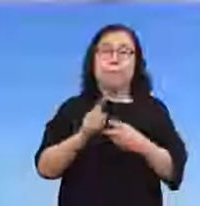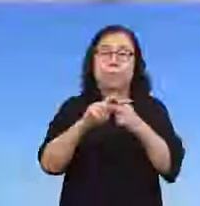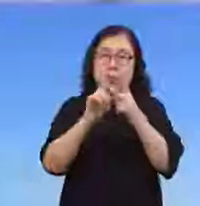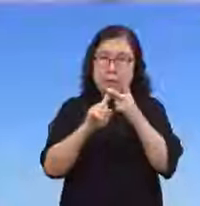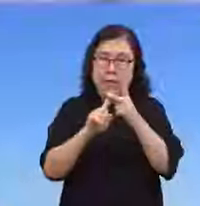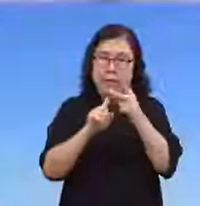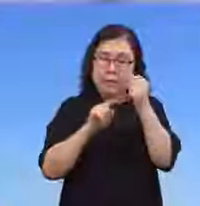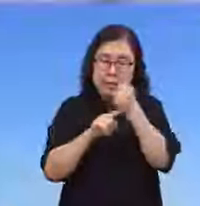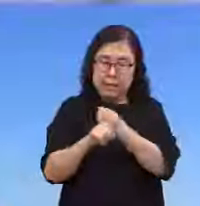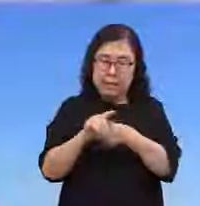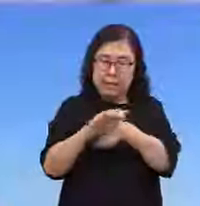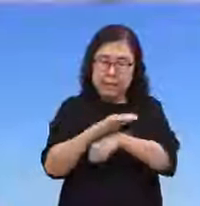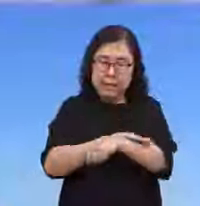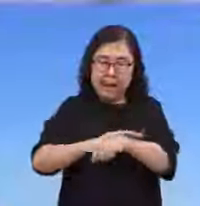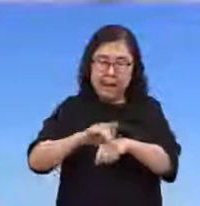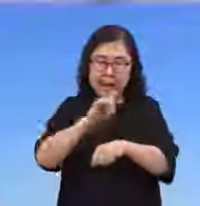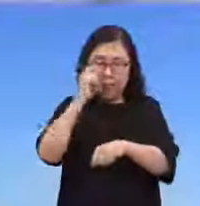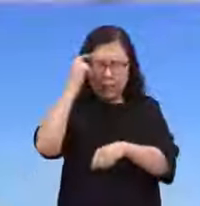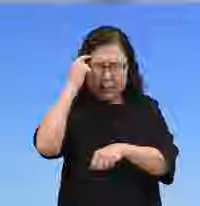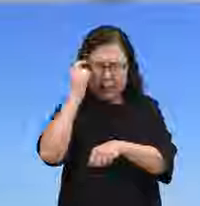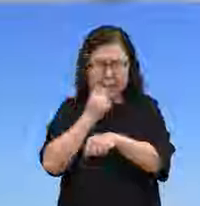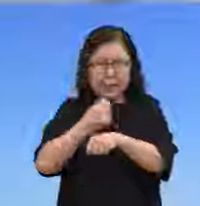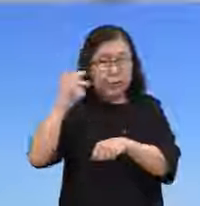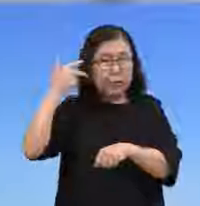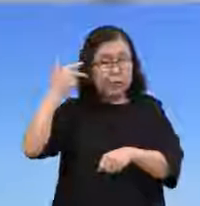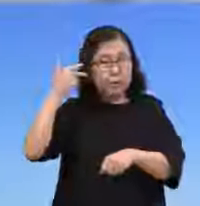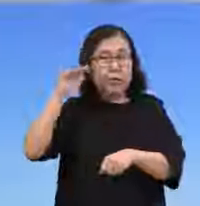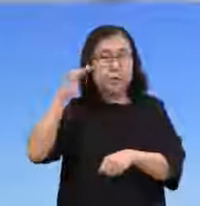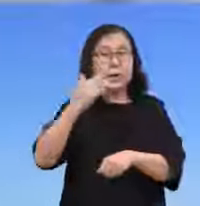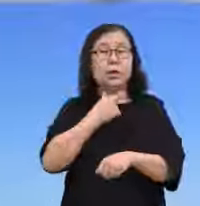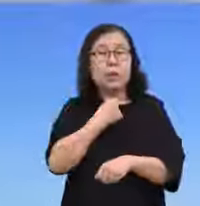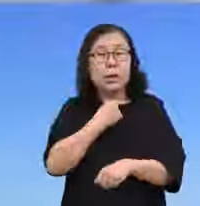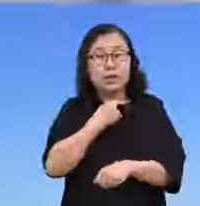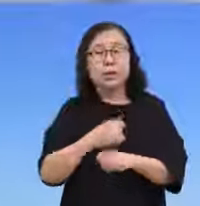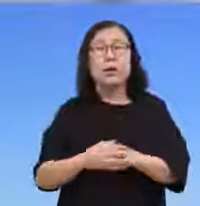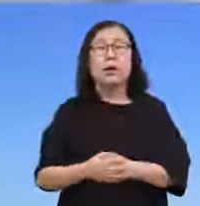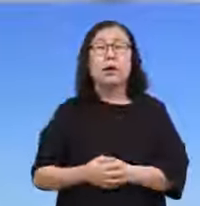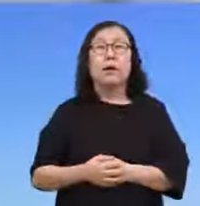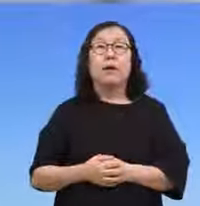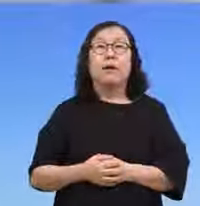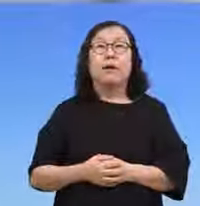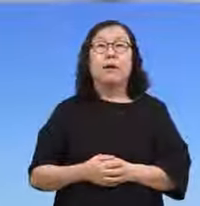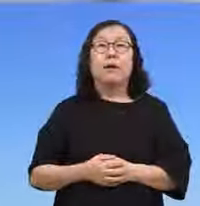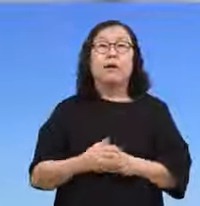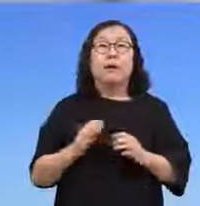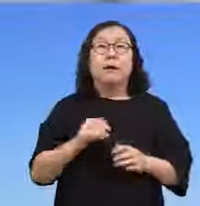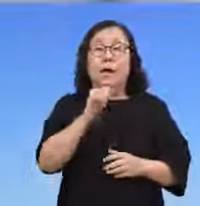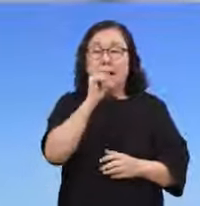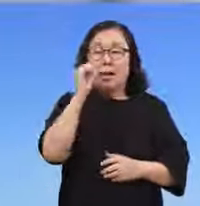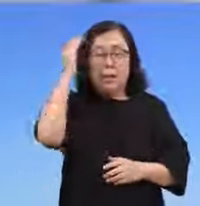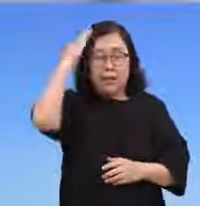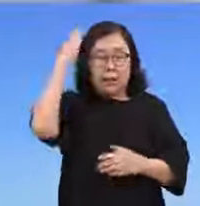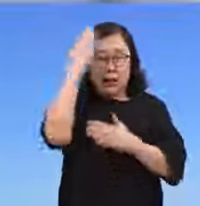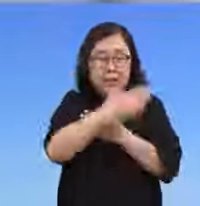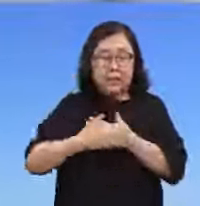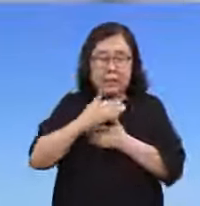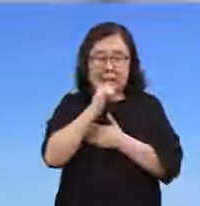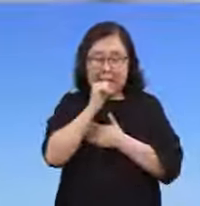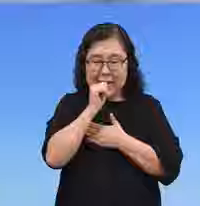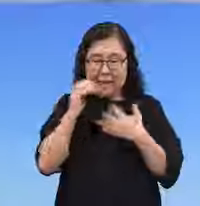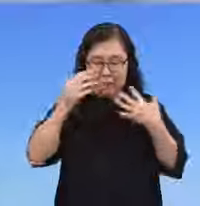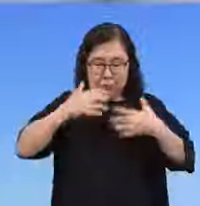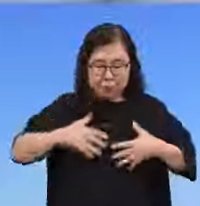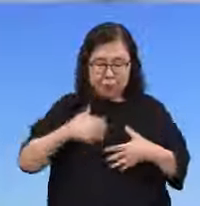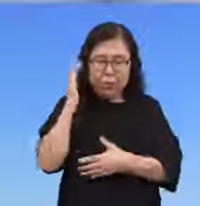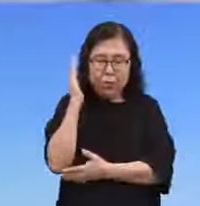이 두 가지 의미를 잘 묵상하는 한 주간 되시기를 바랍니다. 사실 저는 이번 전신갑주 시리즈